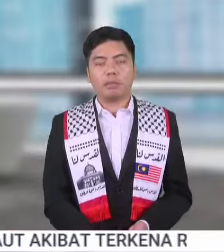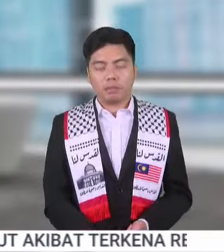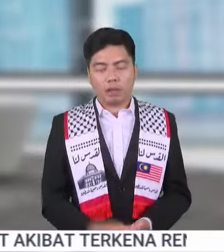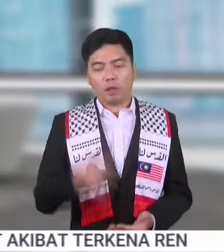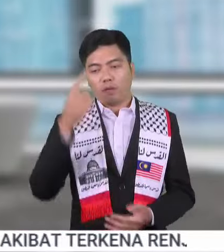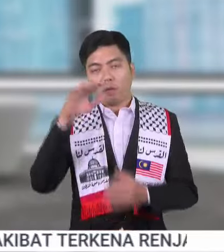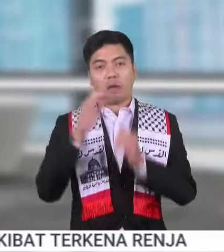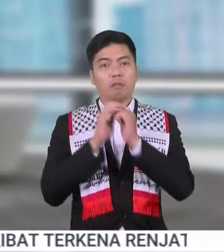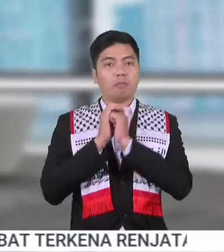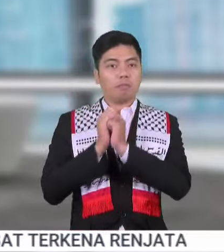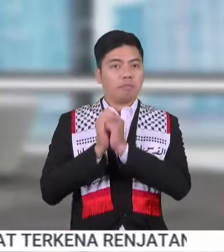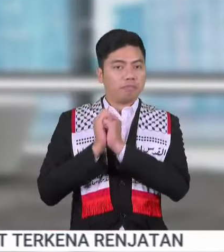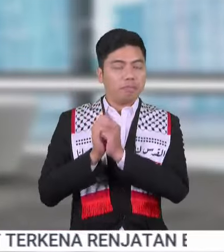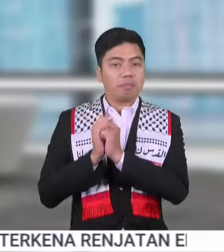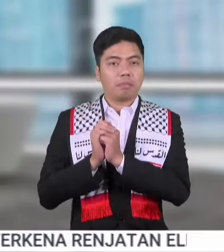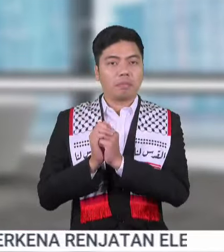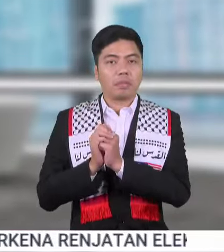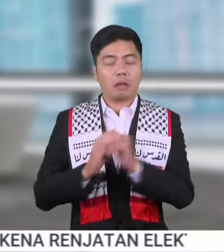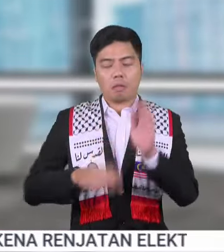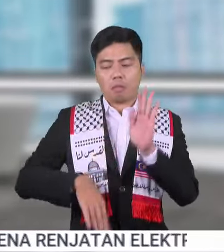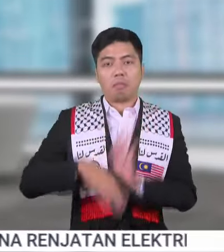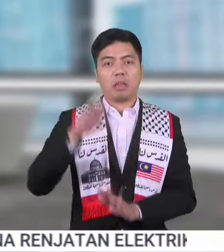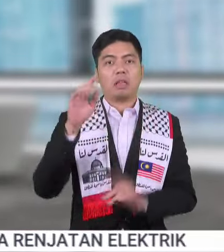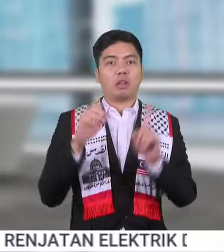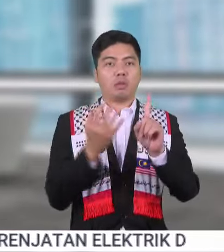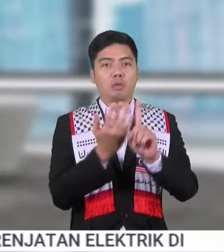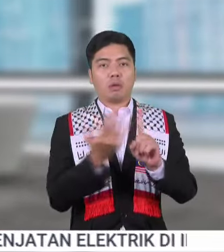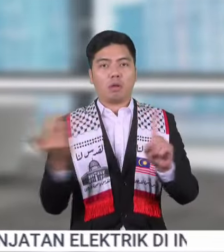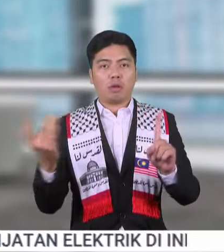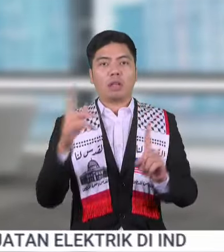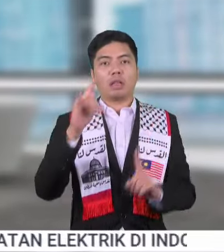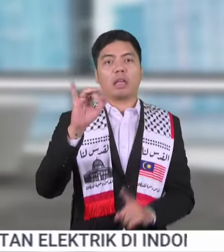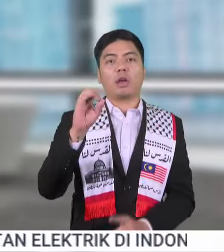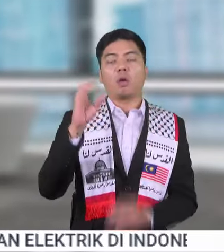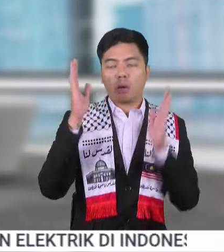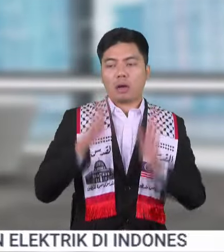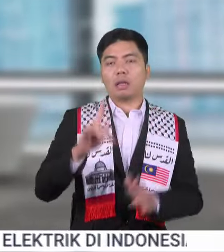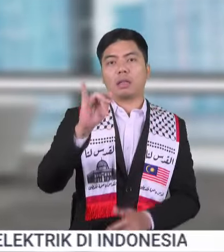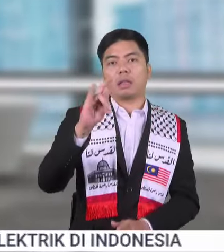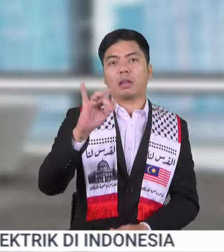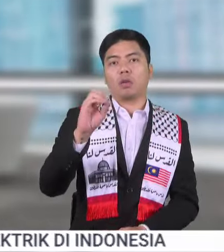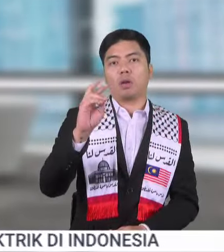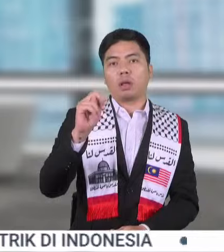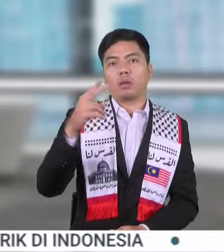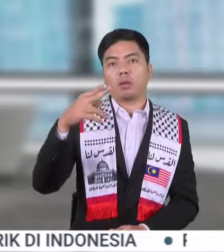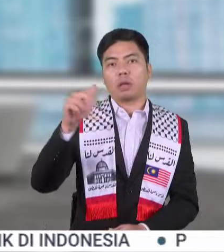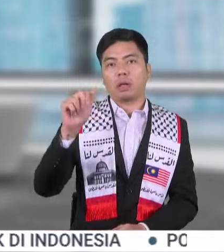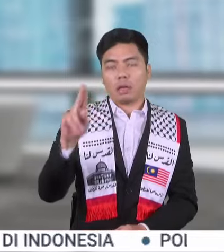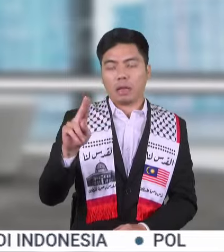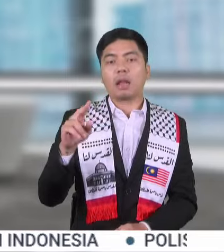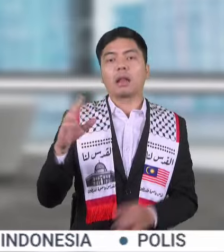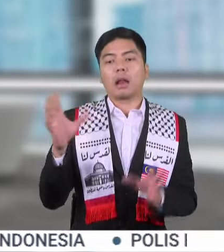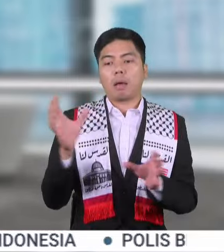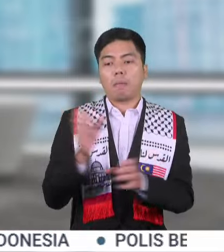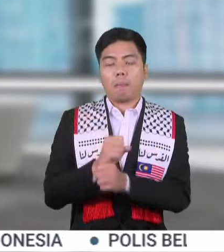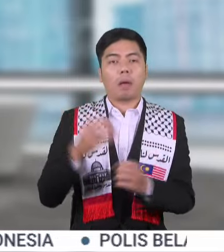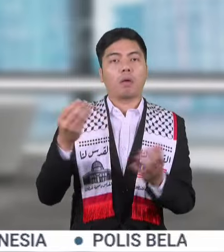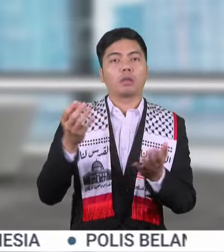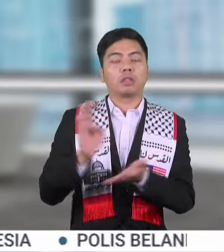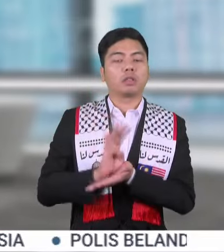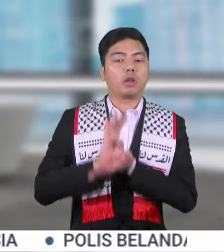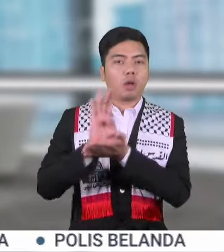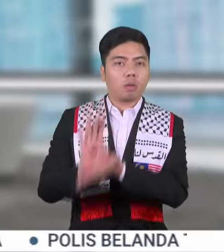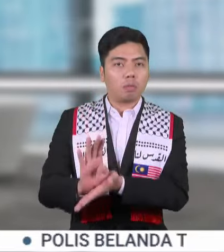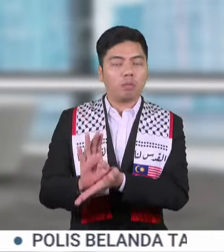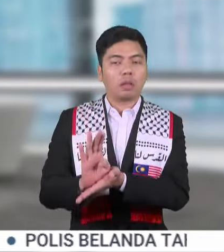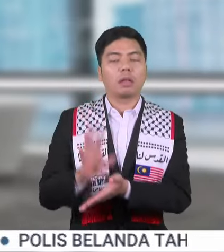Menjelang sambutan Tahun Baru Cina, lebih 1,000 penduduk bangsa Tionghoa di Bandar Tun Razak menerima bantuan wang ringgit dan